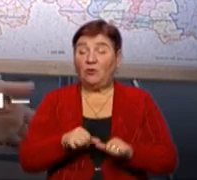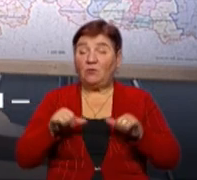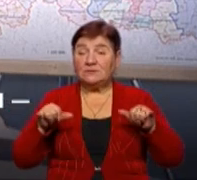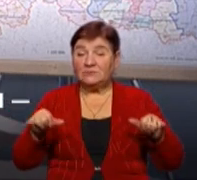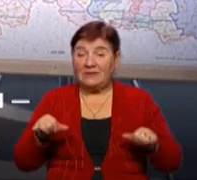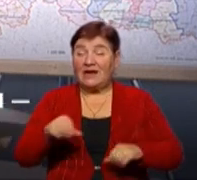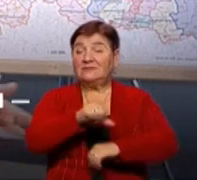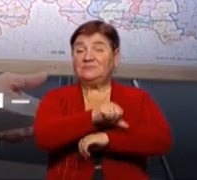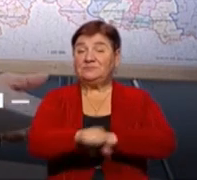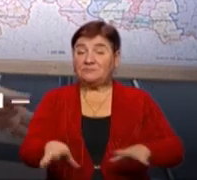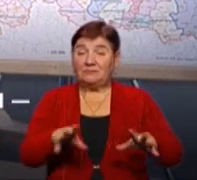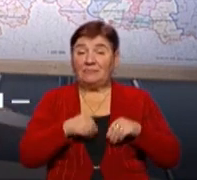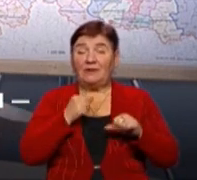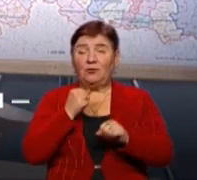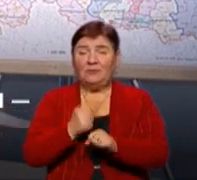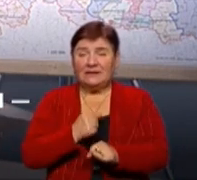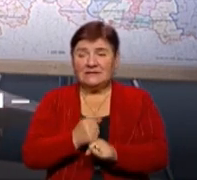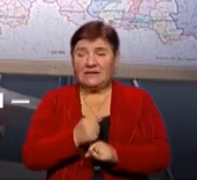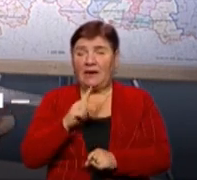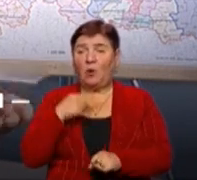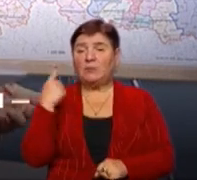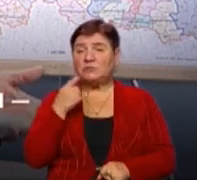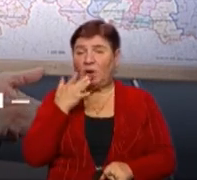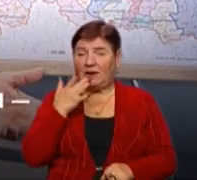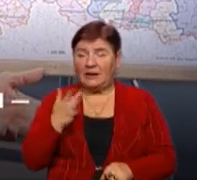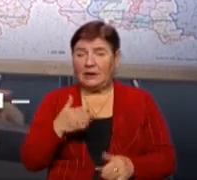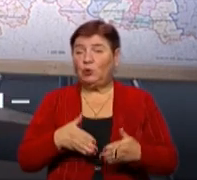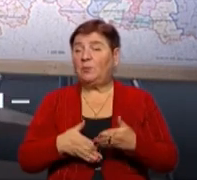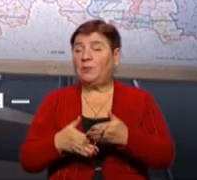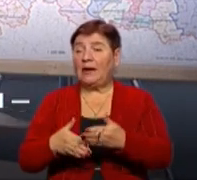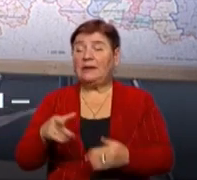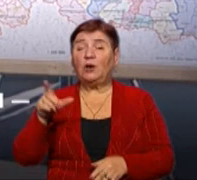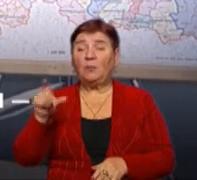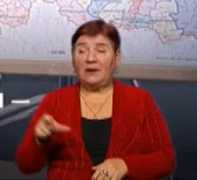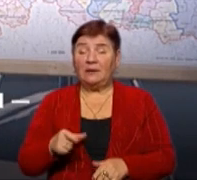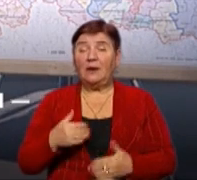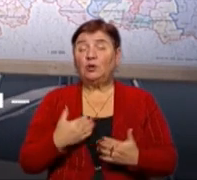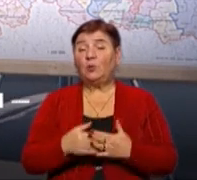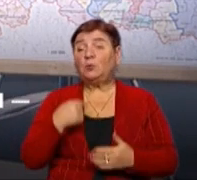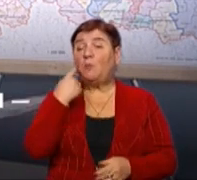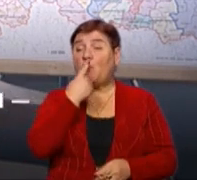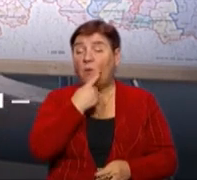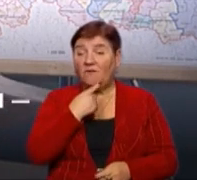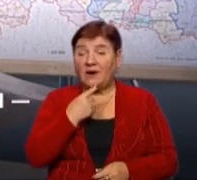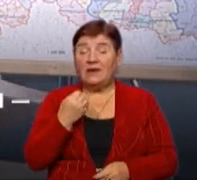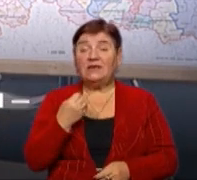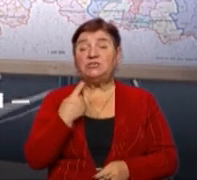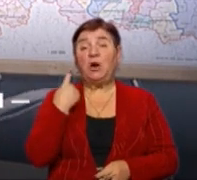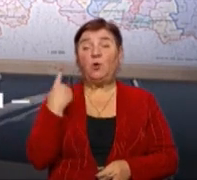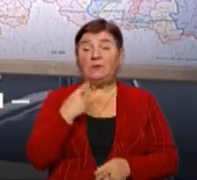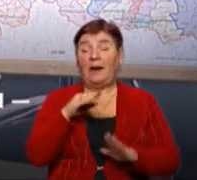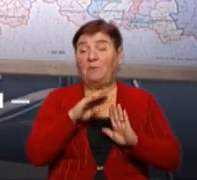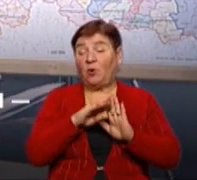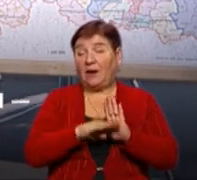і транскордонного співробітництва, як комунальне підприємство обласної ради, допомагає громадам. Тобто мова йде про те, що ще одна